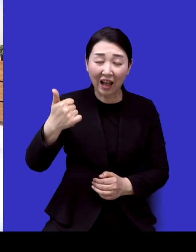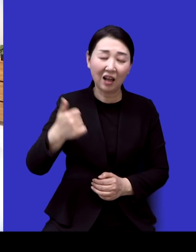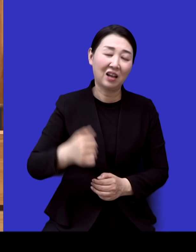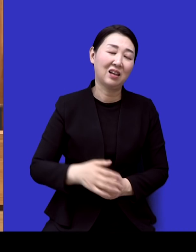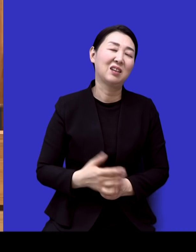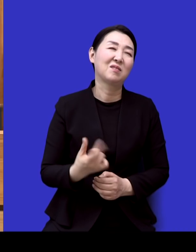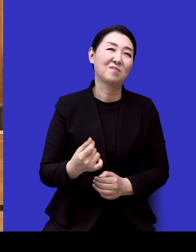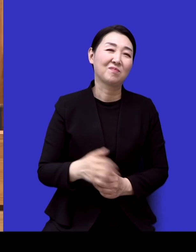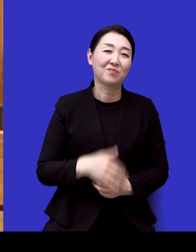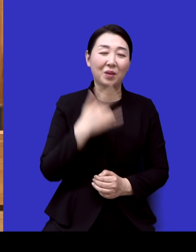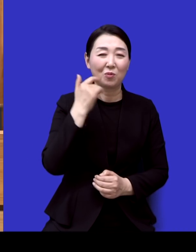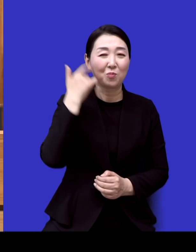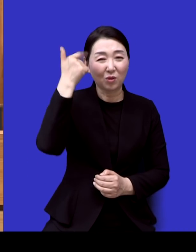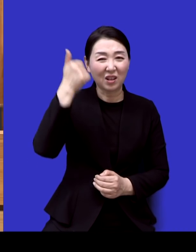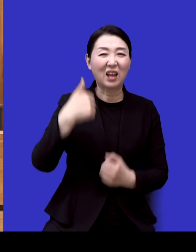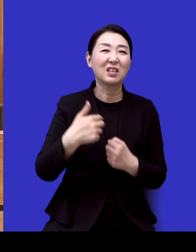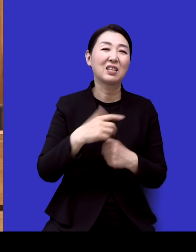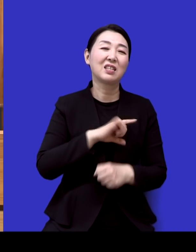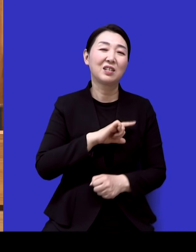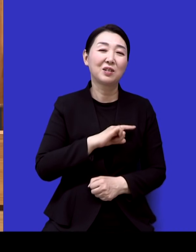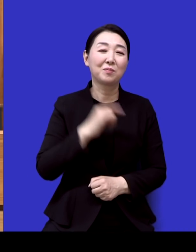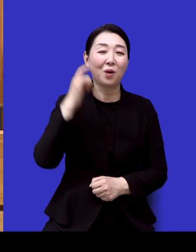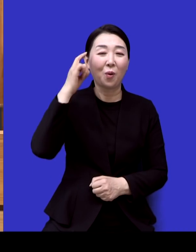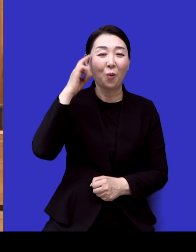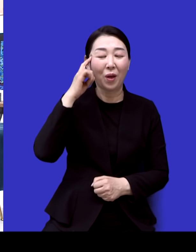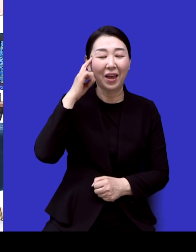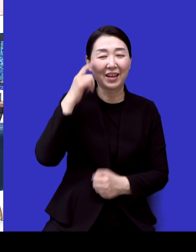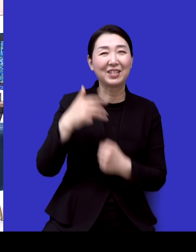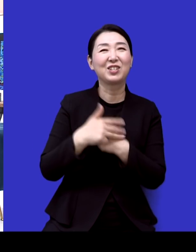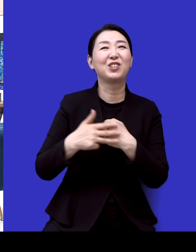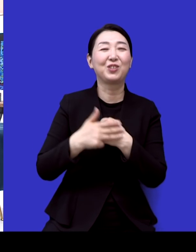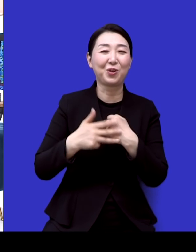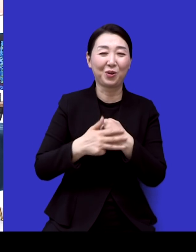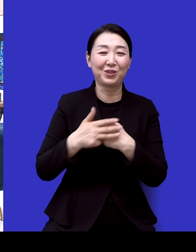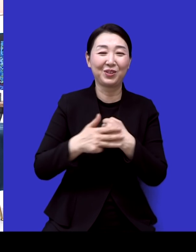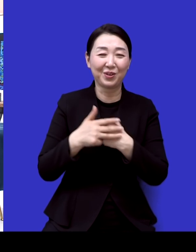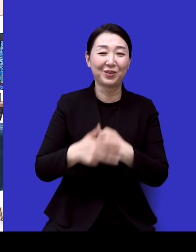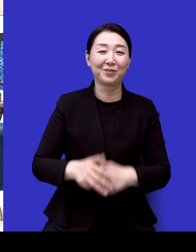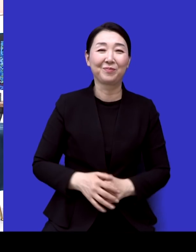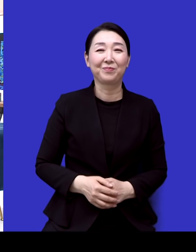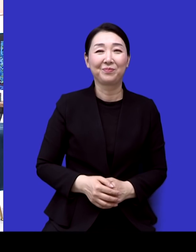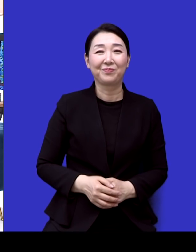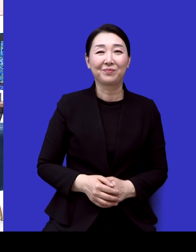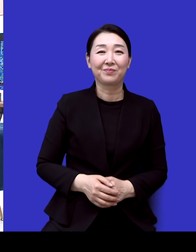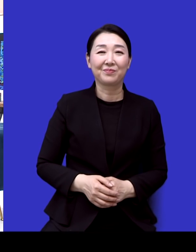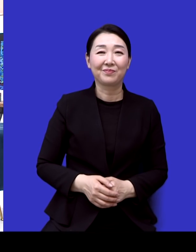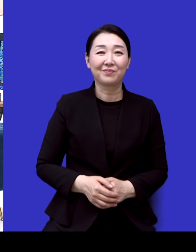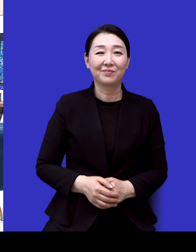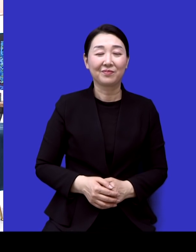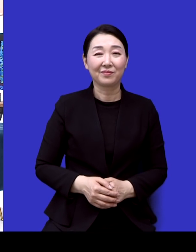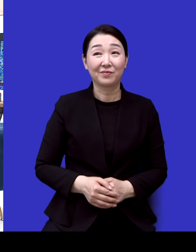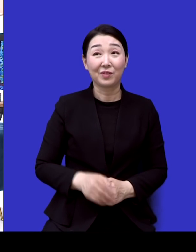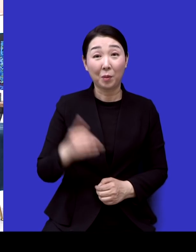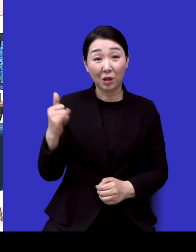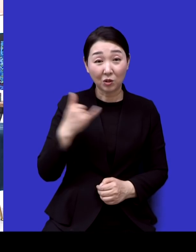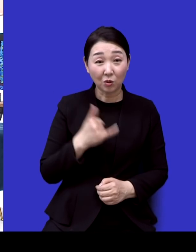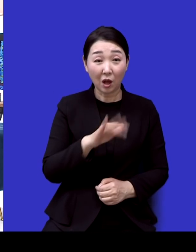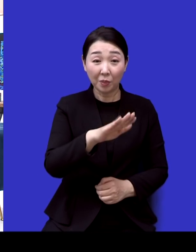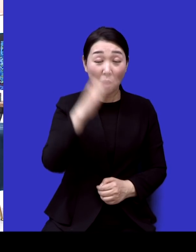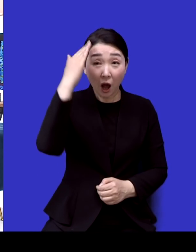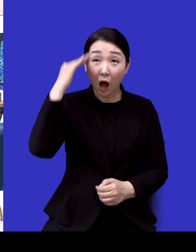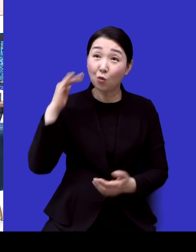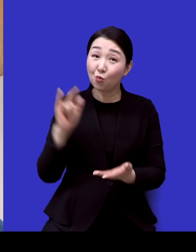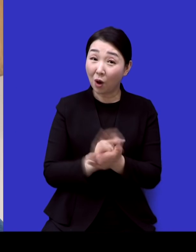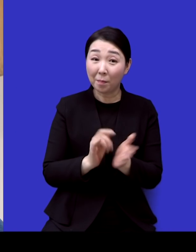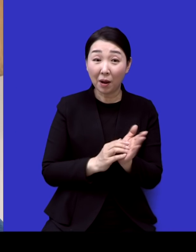아셨어요? 이름이 실버건이잖아요. 실버건 예, 맞습니다. 은총이잖아요. 그래서 전화가 왔어요. 미나야 너 한국